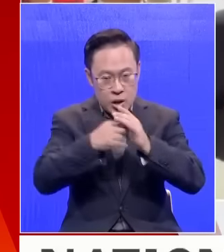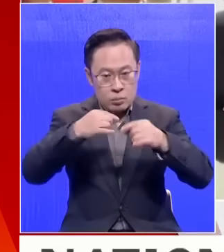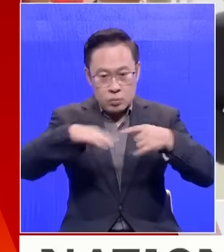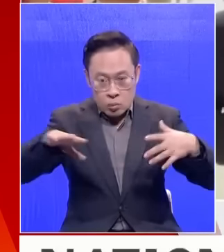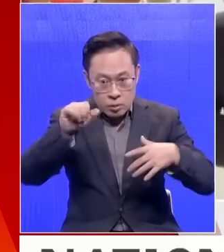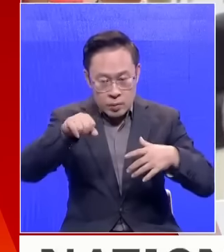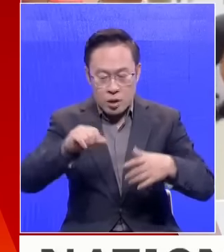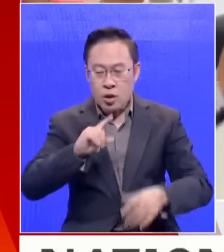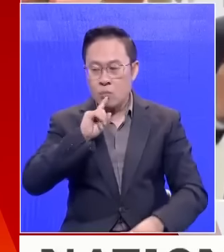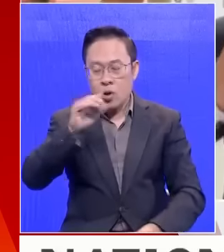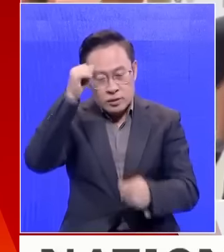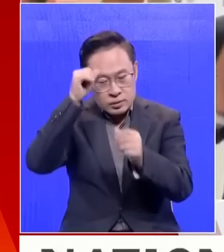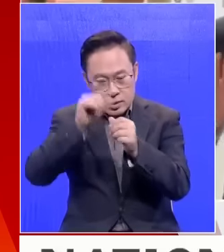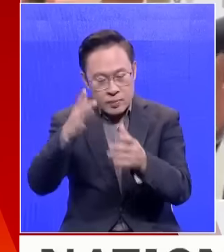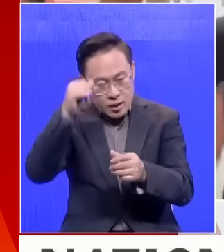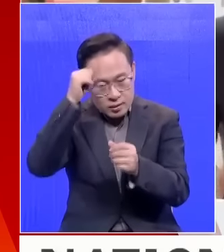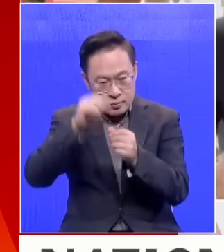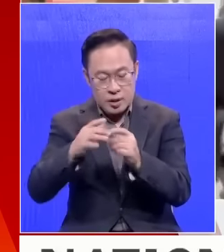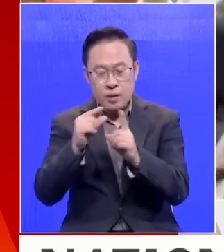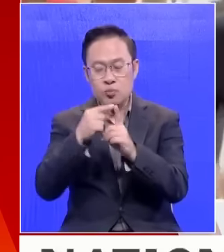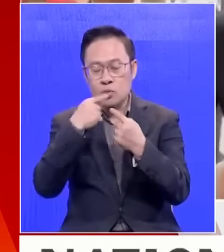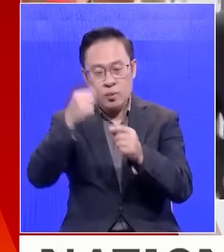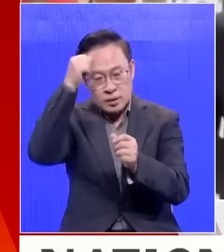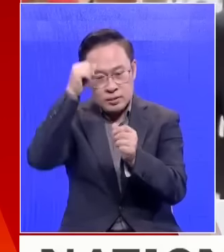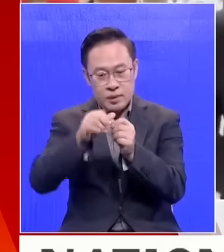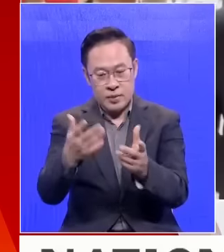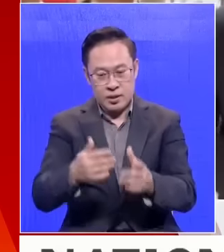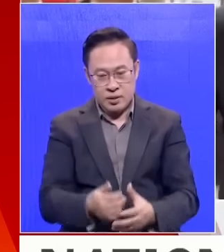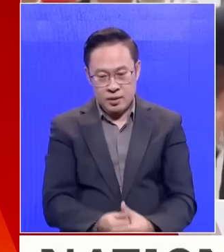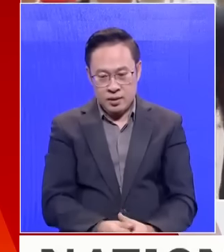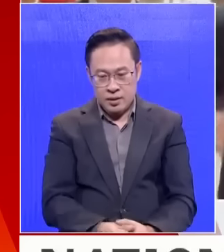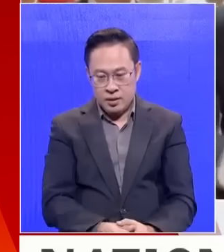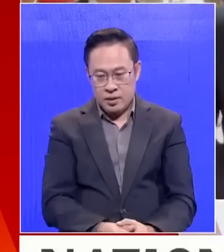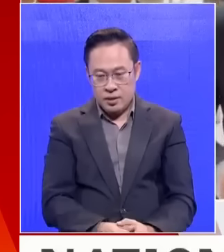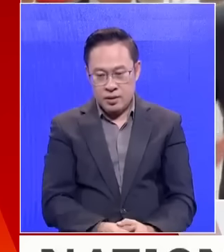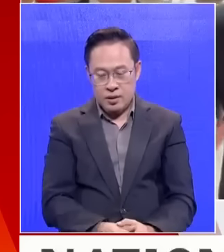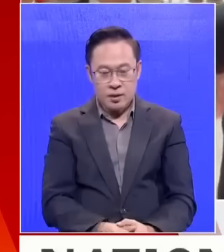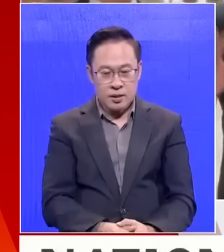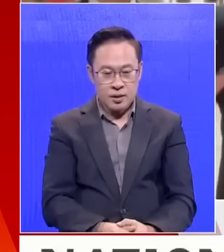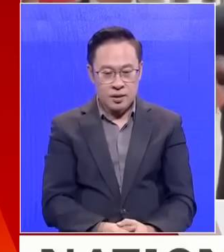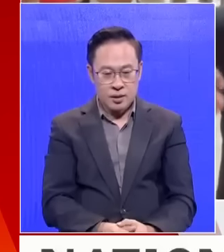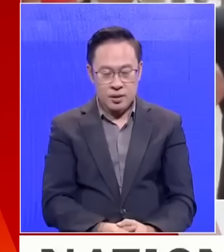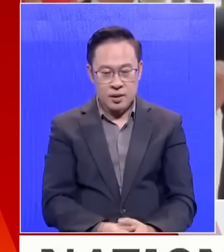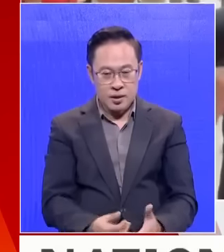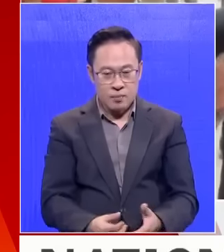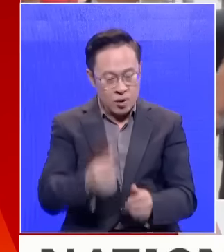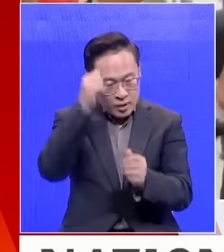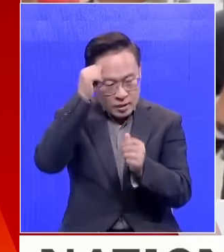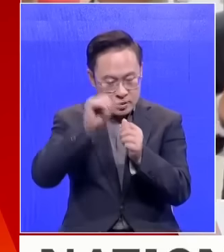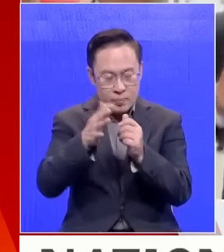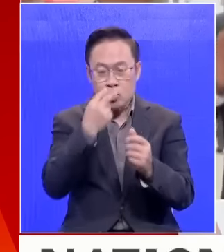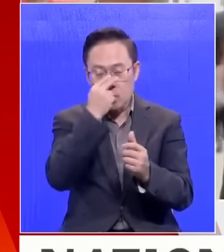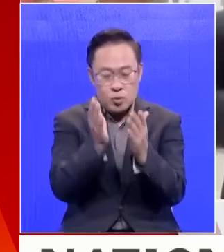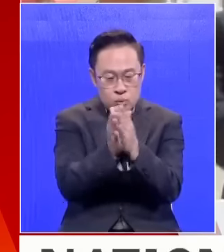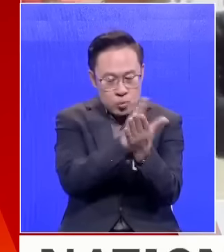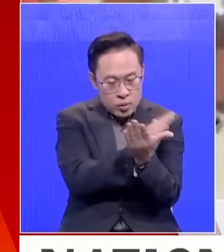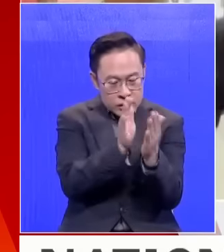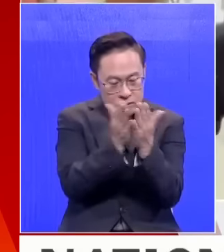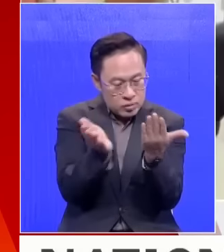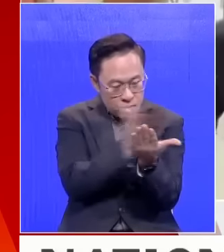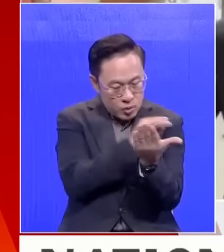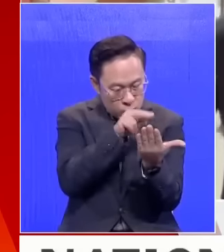ยไม่แน่ใจว่าควรจะประหลาดใจกับเรื่องที่เป็นคุณสมบัติมันได้ไม่ได ้ หรือประหลาดใจที่อาจารย์ตอบว่าจำ